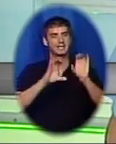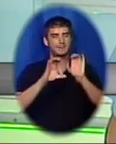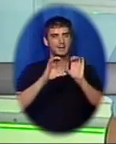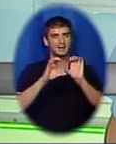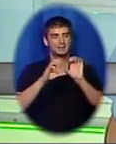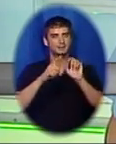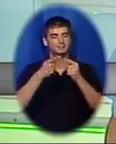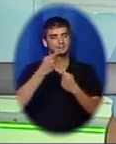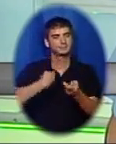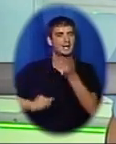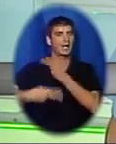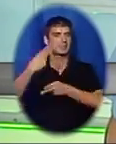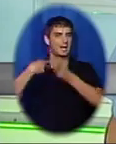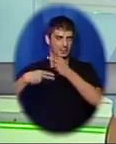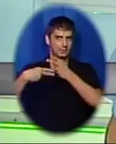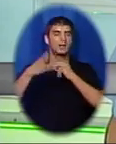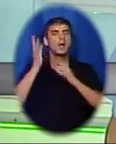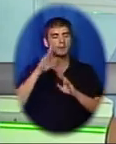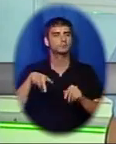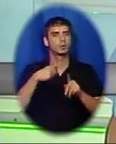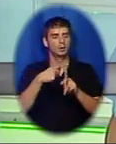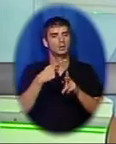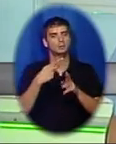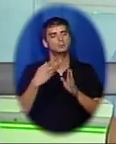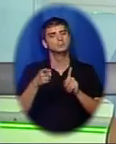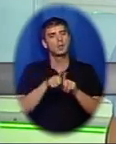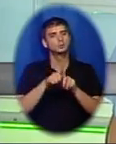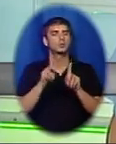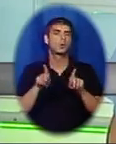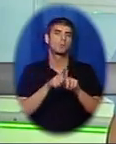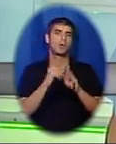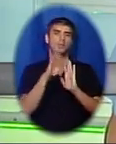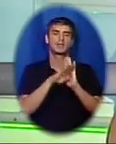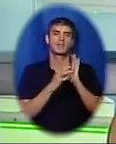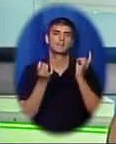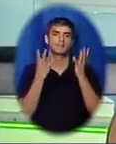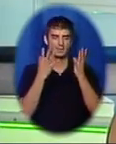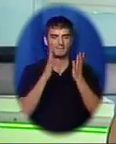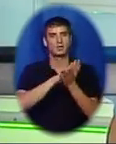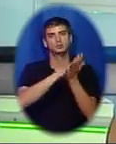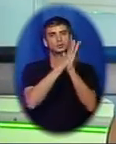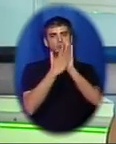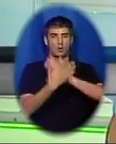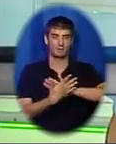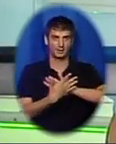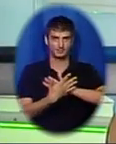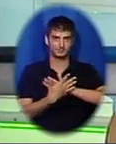קטליטי מאפשרת לשחזר את אותם תנאים שקיימים בטבע והופכים את, את